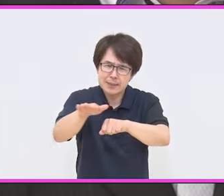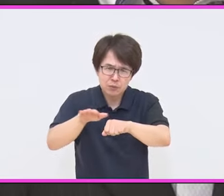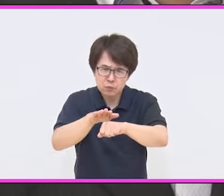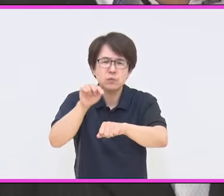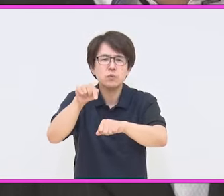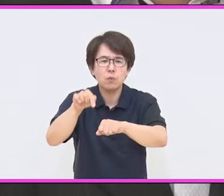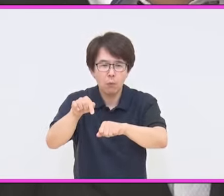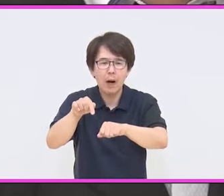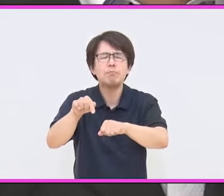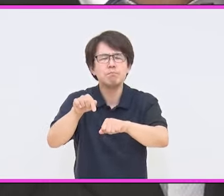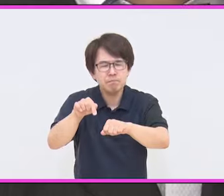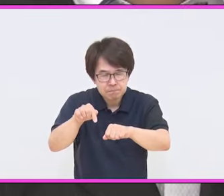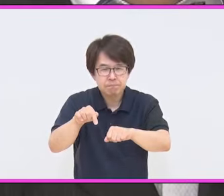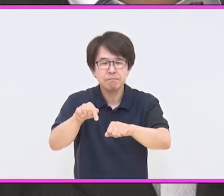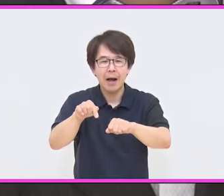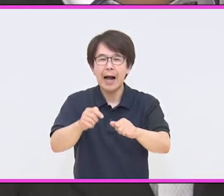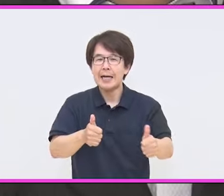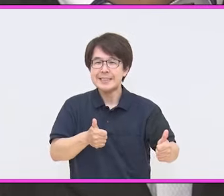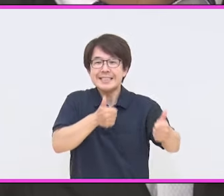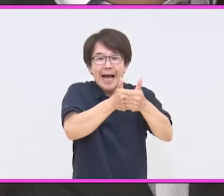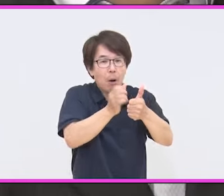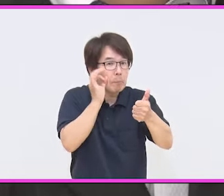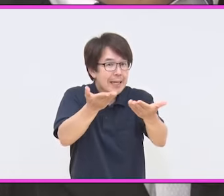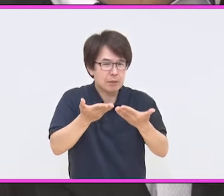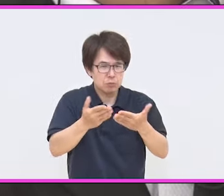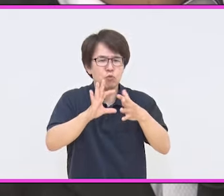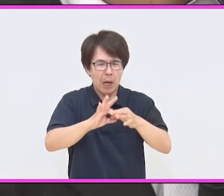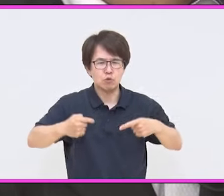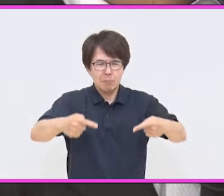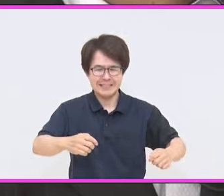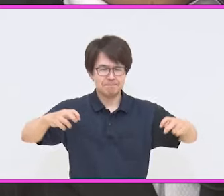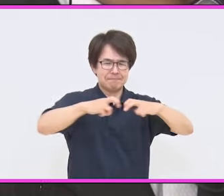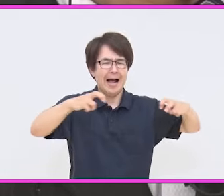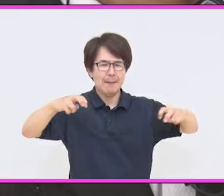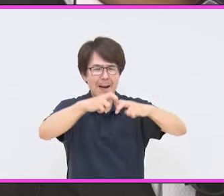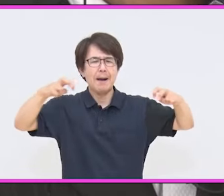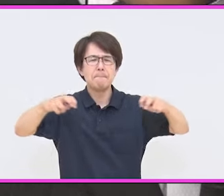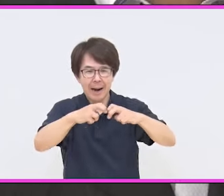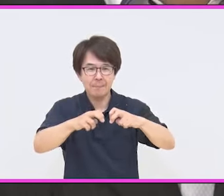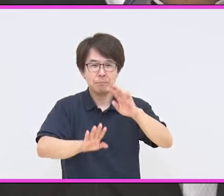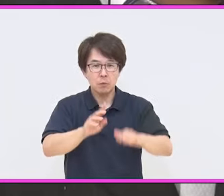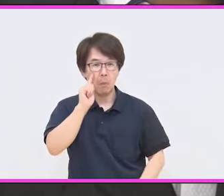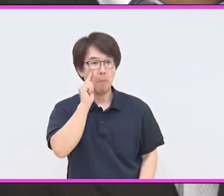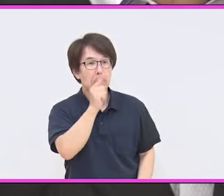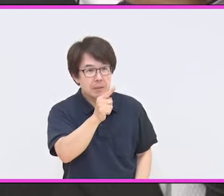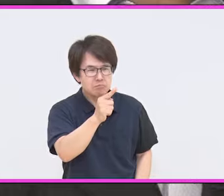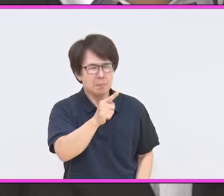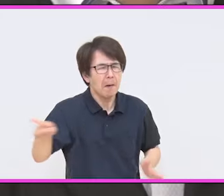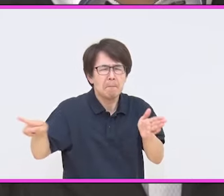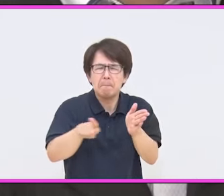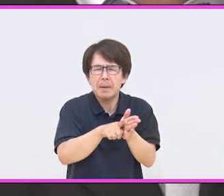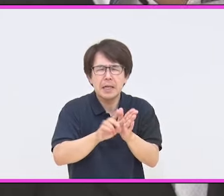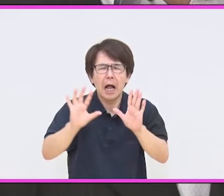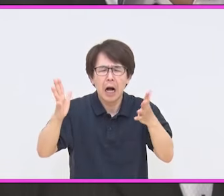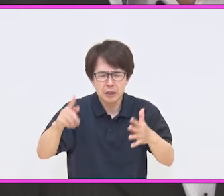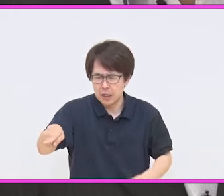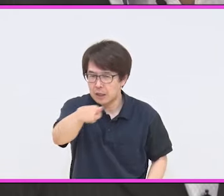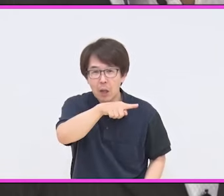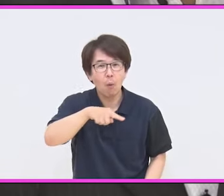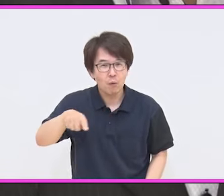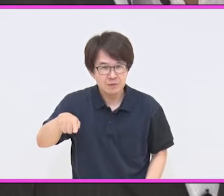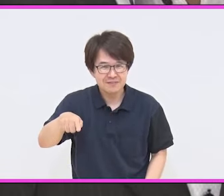純にゲームを見て、ね、その車椅子がガチャンガチャン当たってるような光景ってなかなか見たこともないんだろうし、うん、